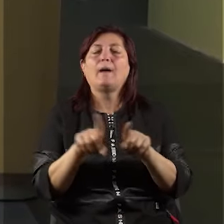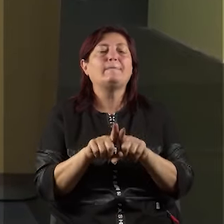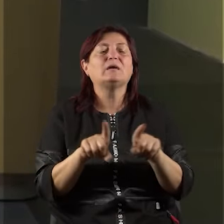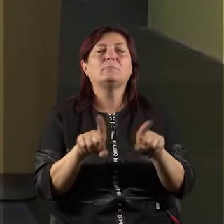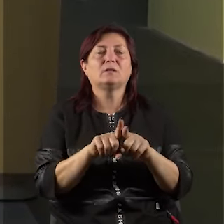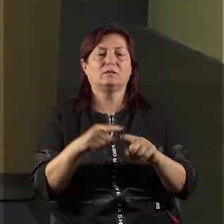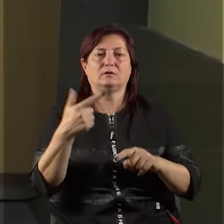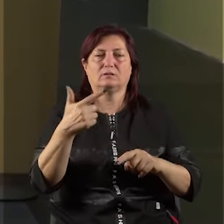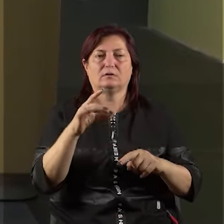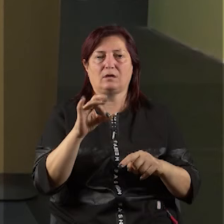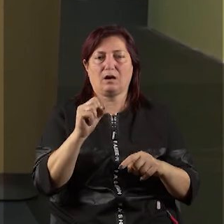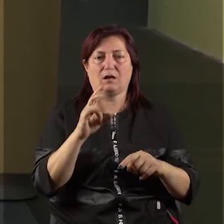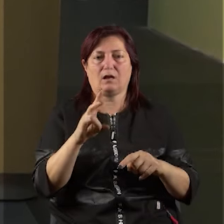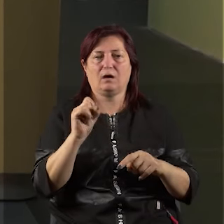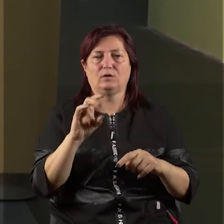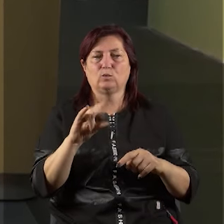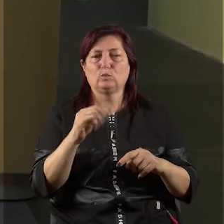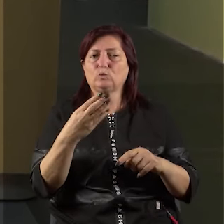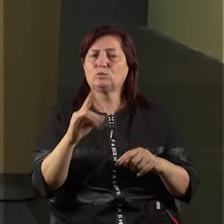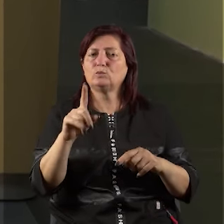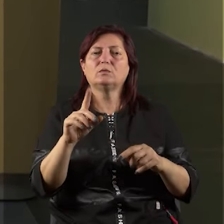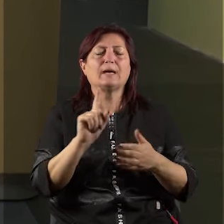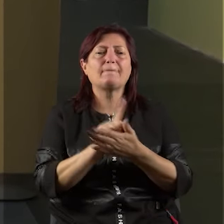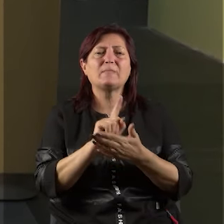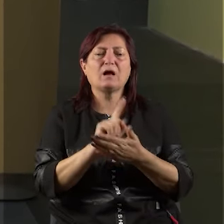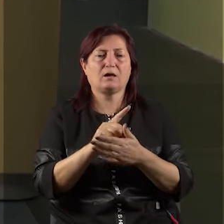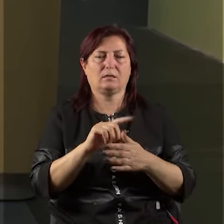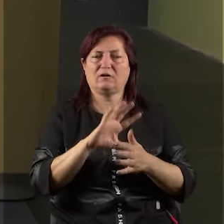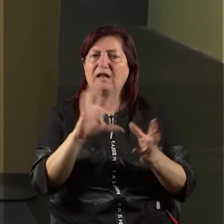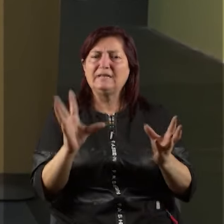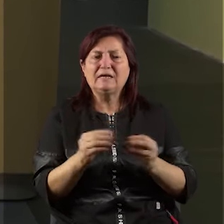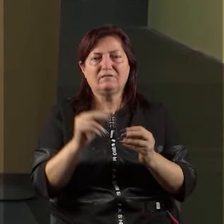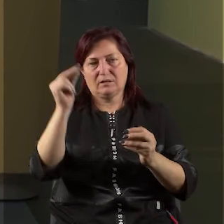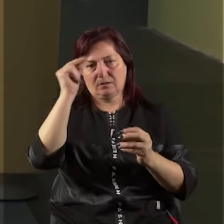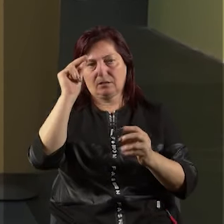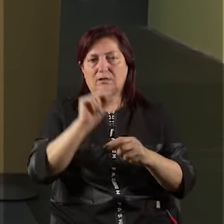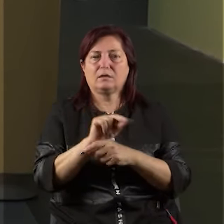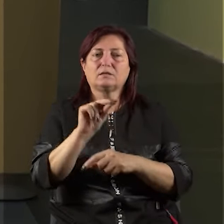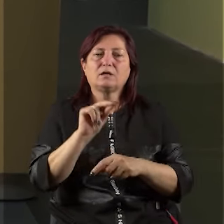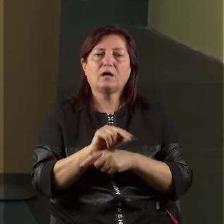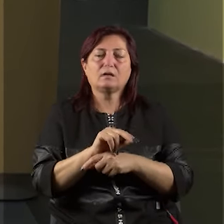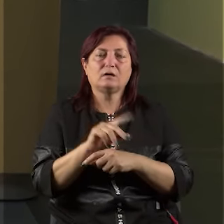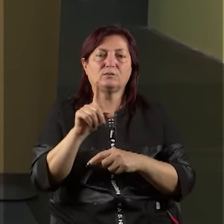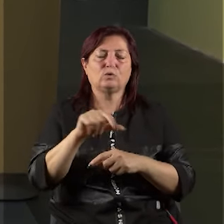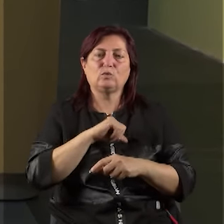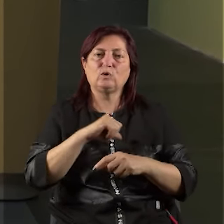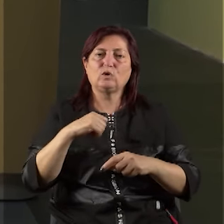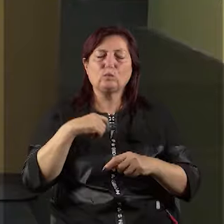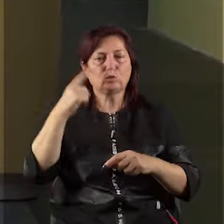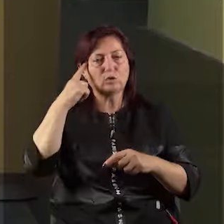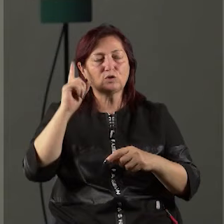դեպս քաղաքականությունը իր հիմնական մասով լրիվ կրթական է եւ գրողի հանդիպումը ինքնին